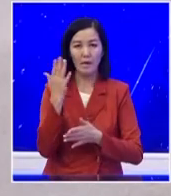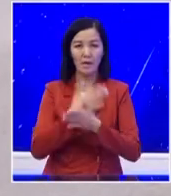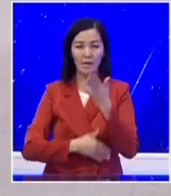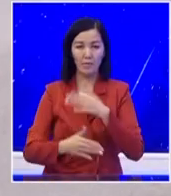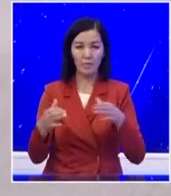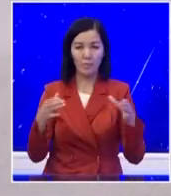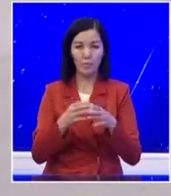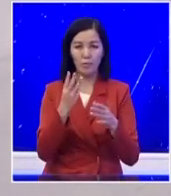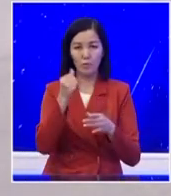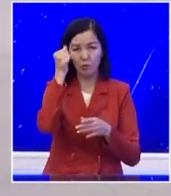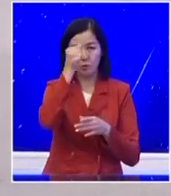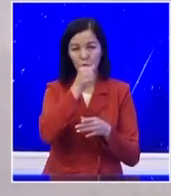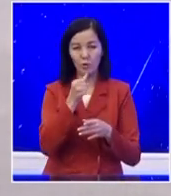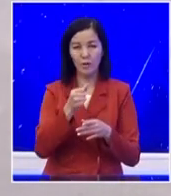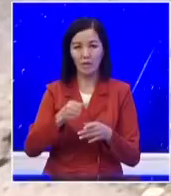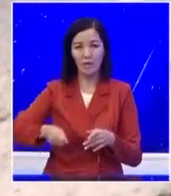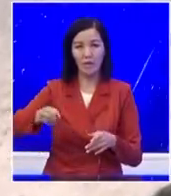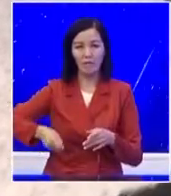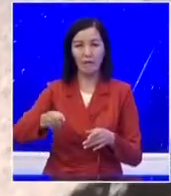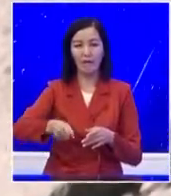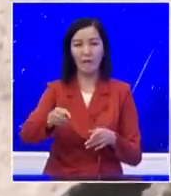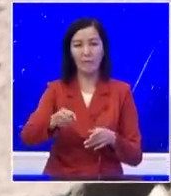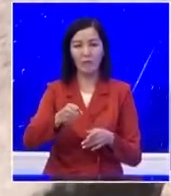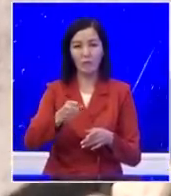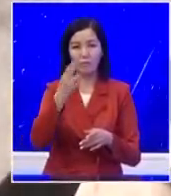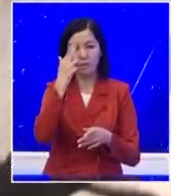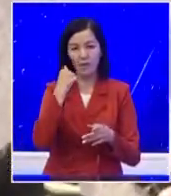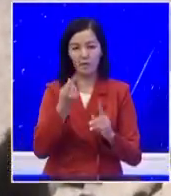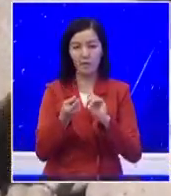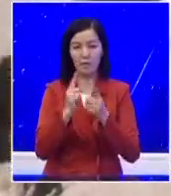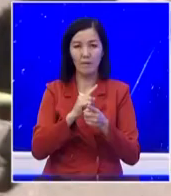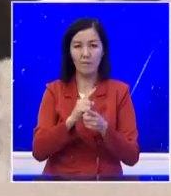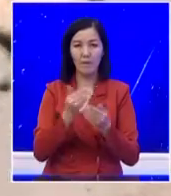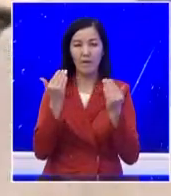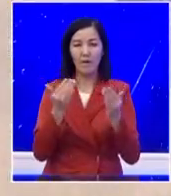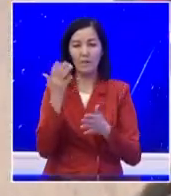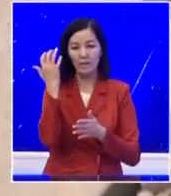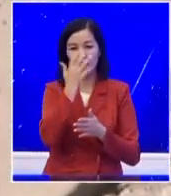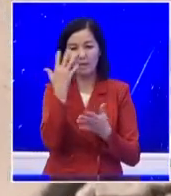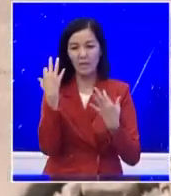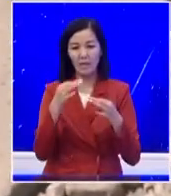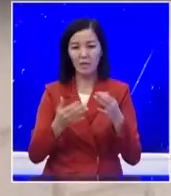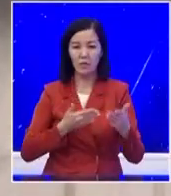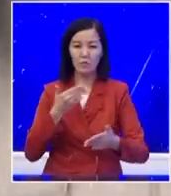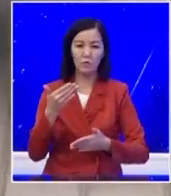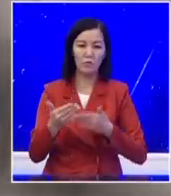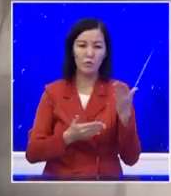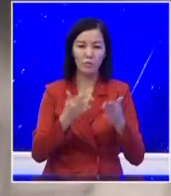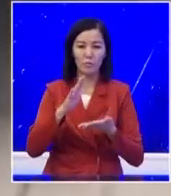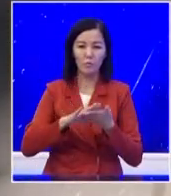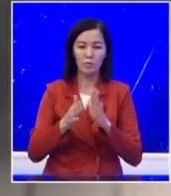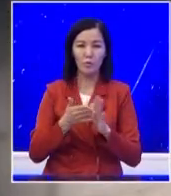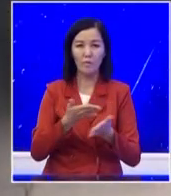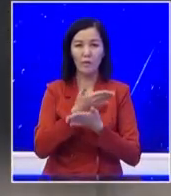баспақшыл. 3 жылдан бері таяқпен жүріп дағдылана бастаған. Бірақ қалада жанарсыздардың еркін жүріп тұруына қолайлы жағдай